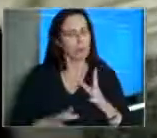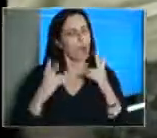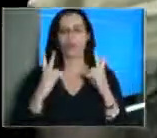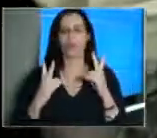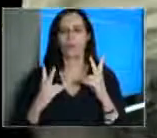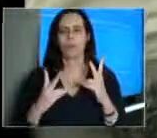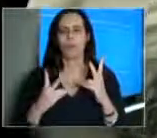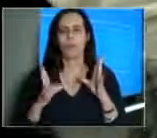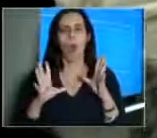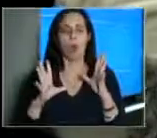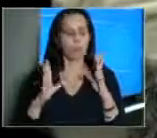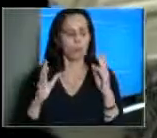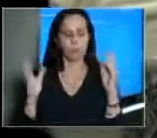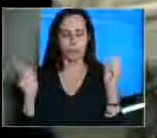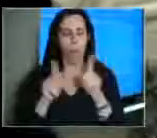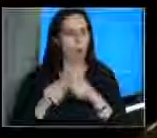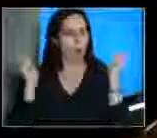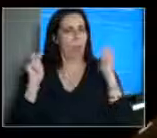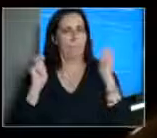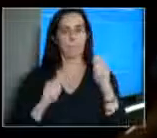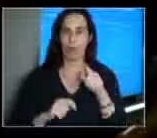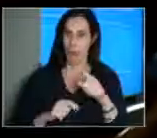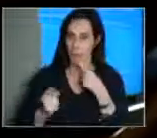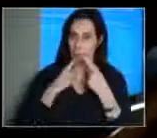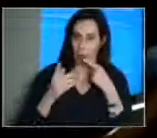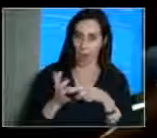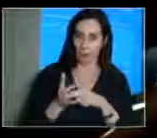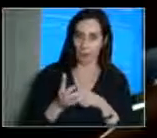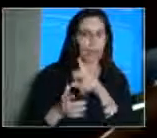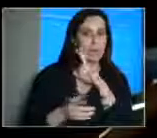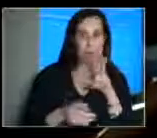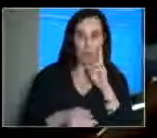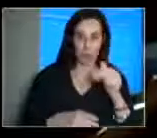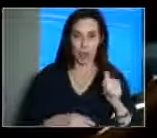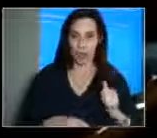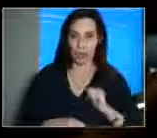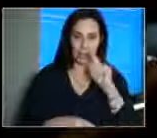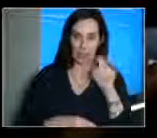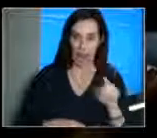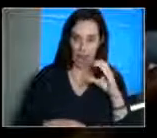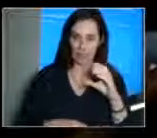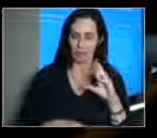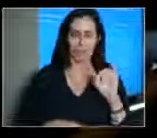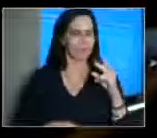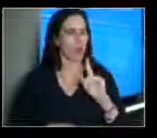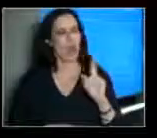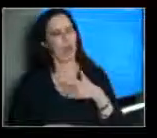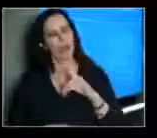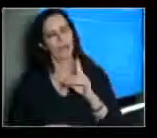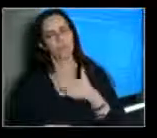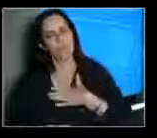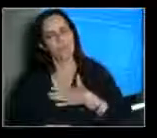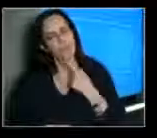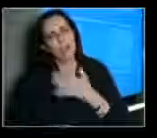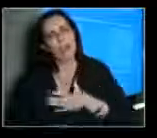משמעותית ומאוד מטלטלת. ושוחחת עם אמו של שכריה? לא.